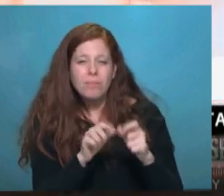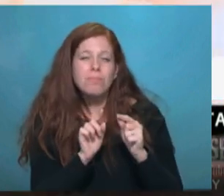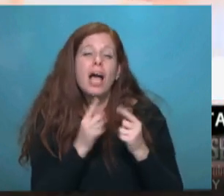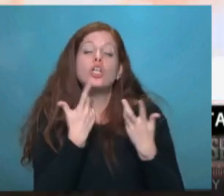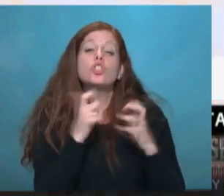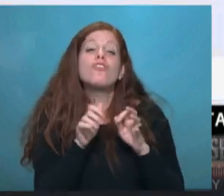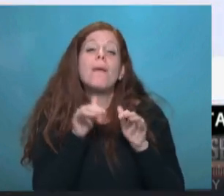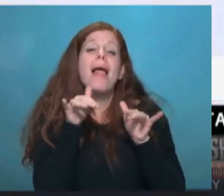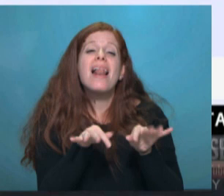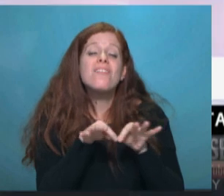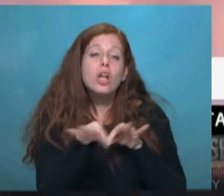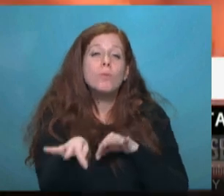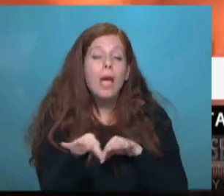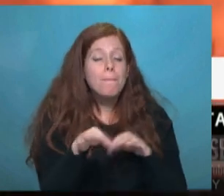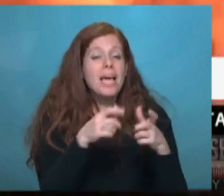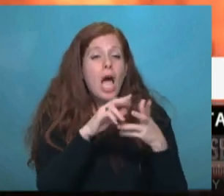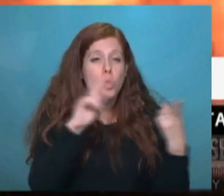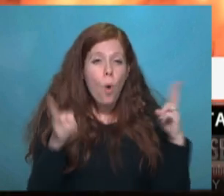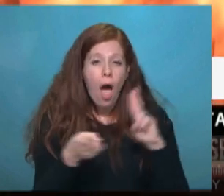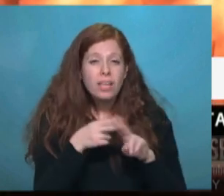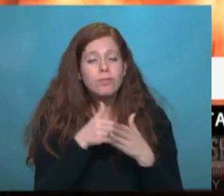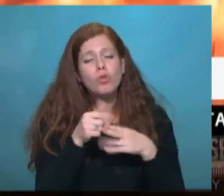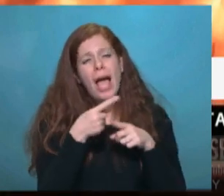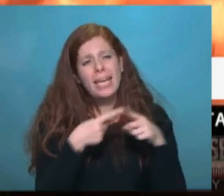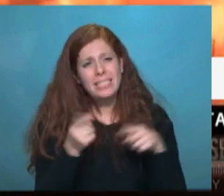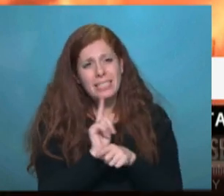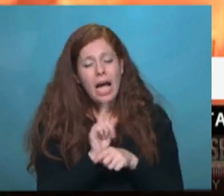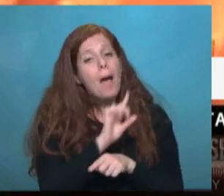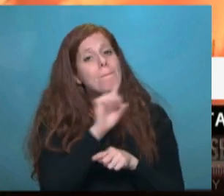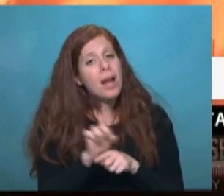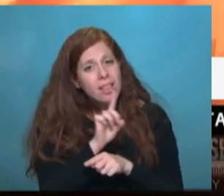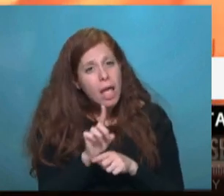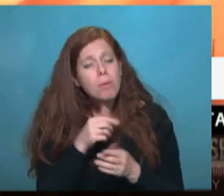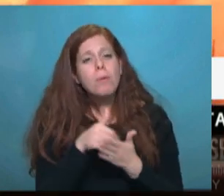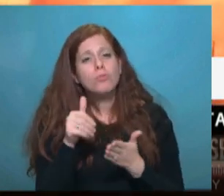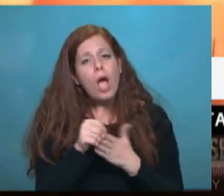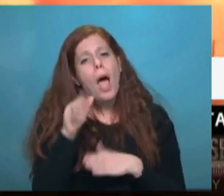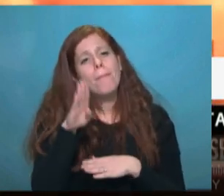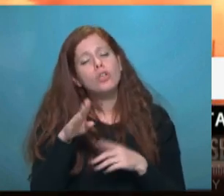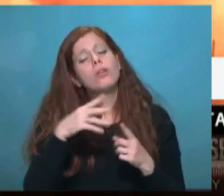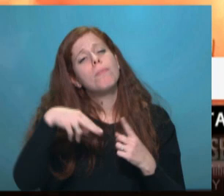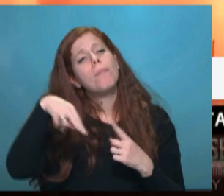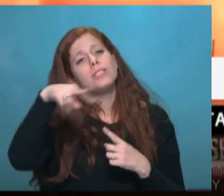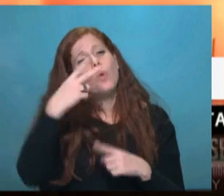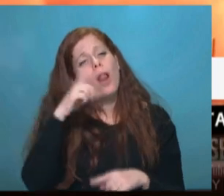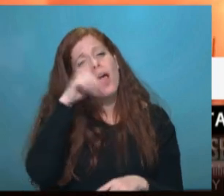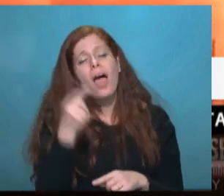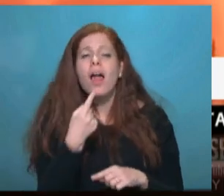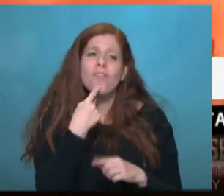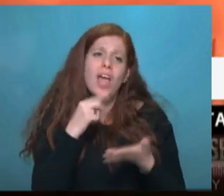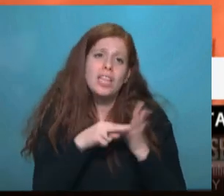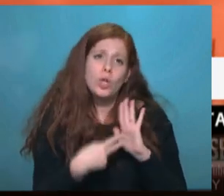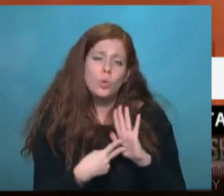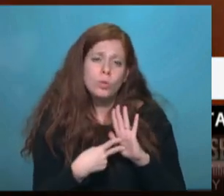קילומטרים מכדור הארץ ונמשך כחצי דקה. בינתיים ממשיכה בראשית במסלולה לירח על פי התכנון, והתימון